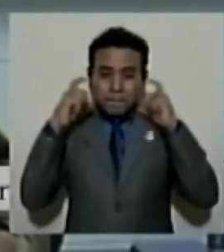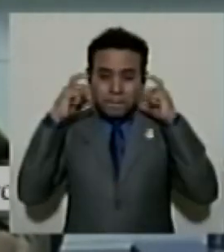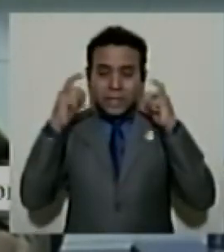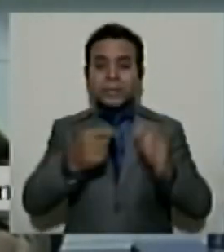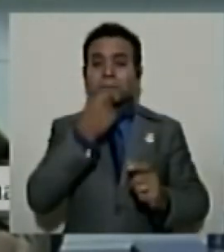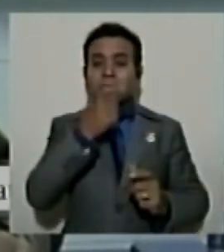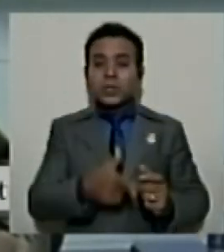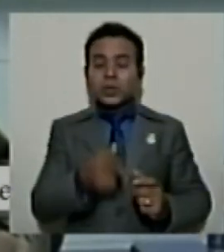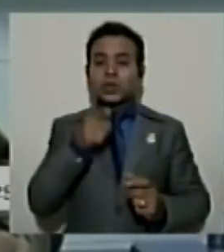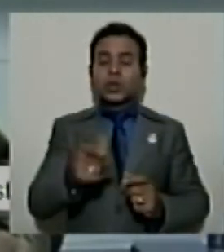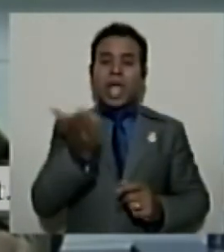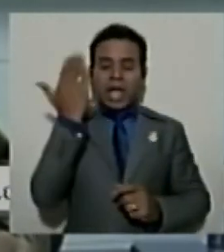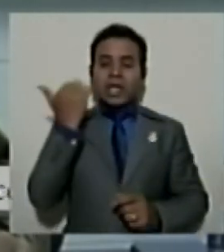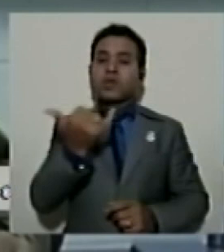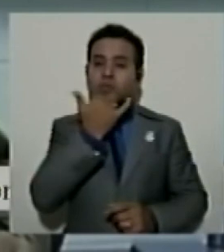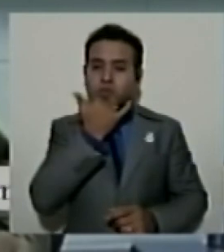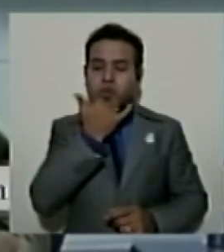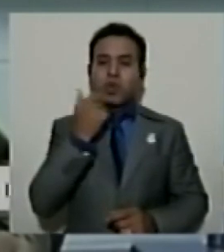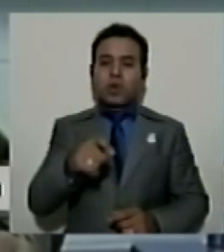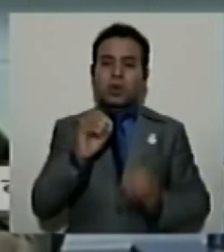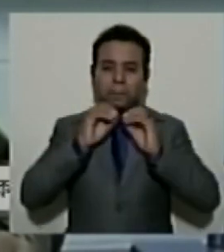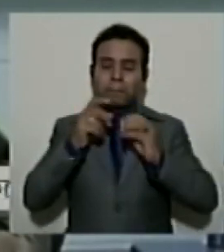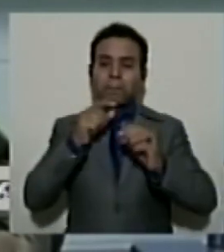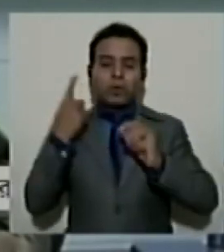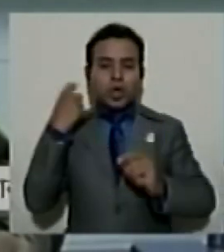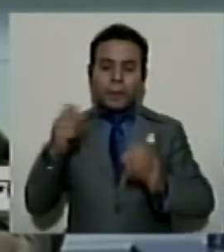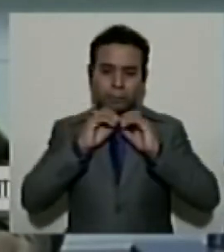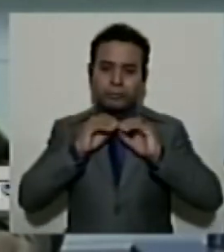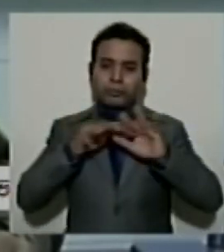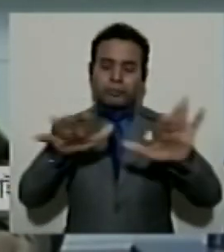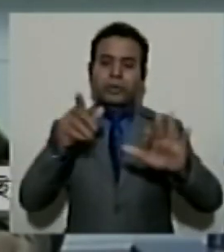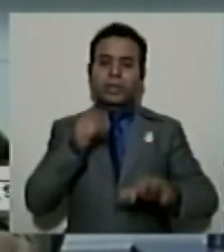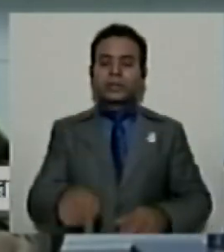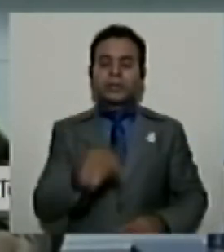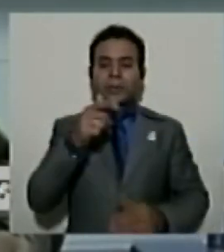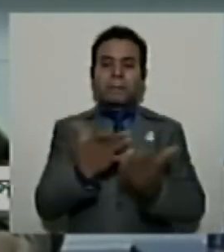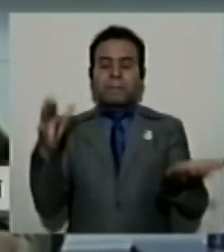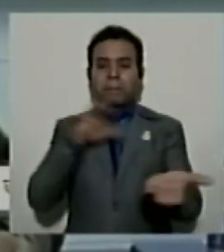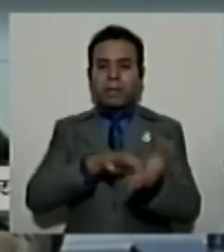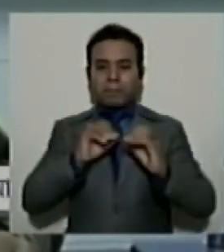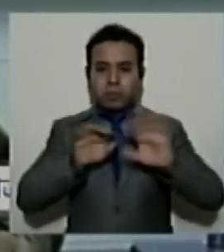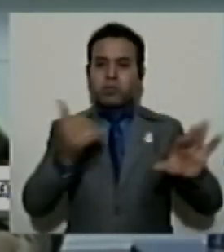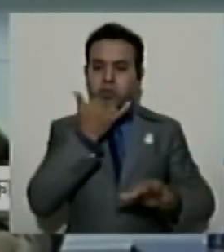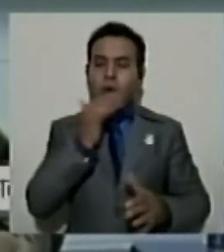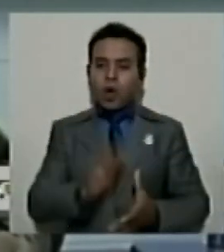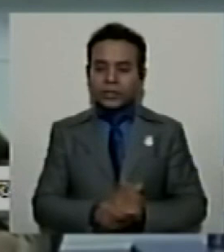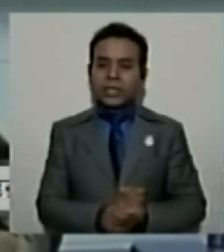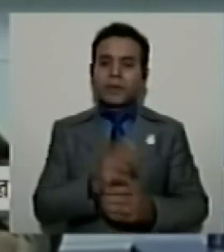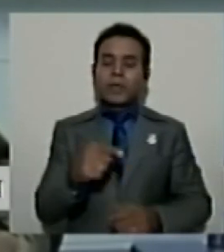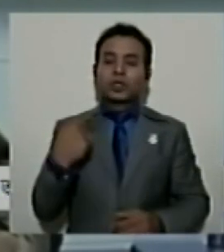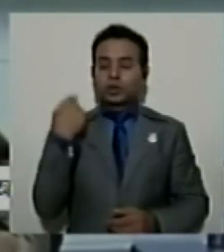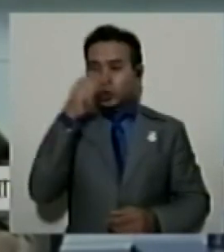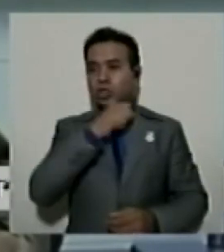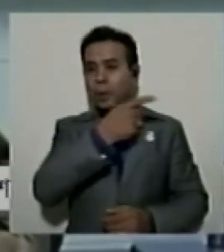খবরাখবর ছাপানোর পর এবং এটা বিভিন্ন সামাজিক মিডিয়াতে আসার পর আমি এখানে প্রেস ব্রিফিং দিয়েছিলাম যে N95